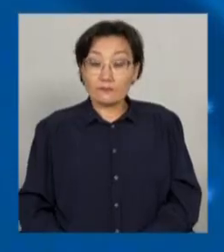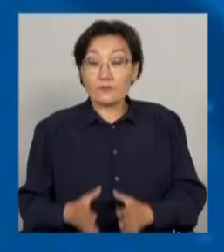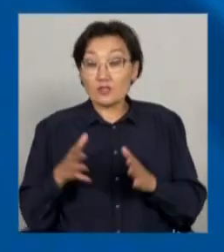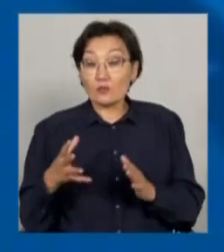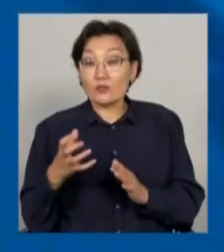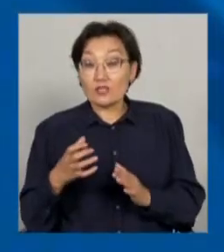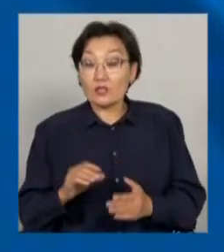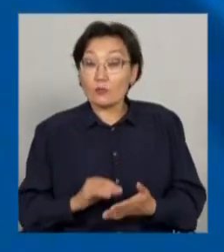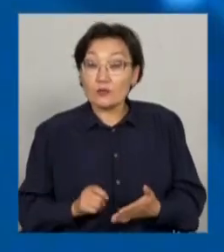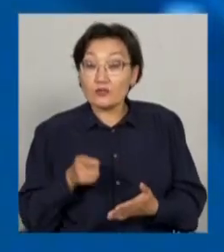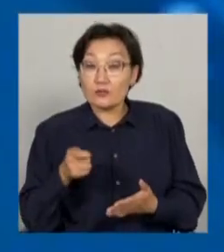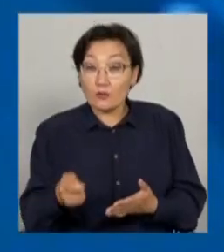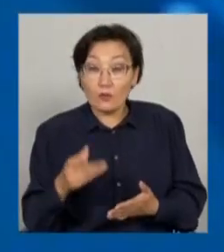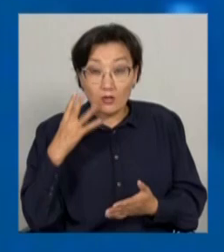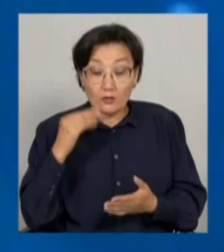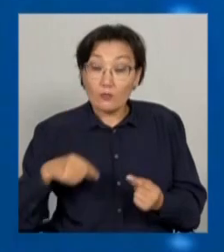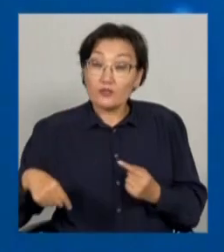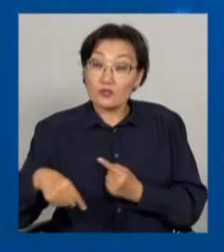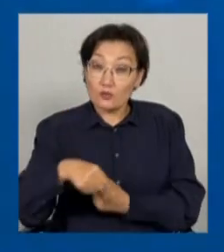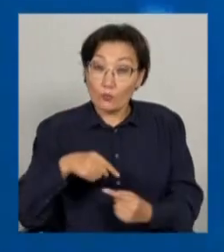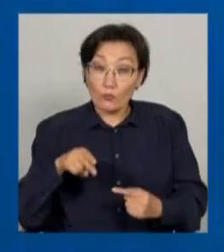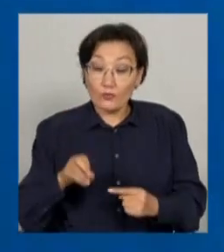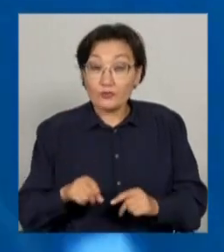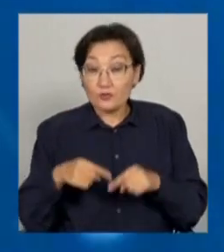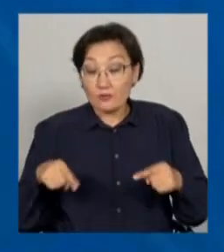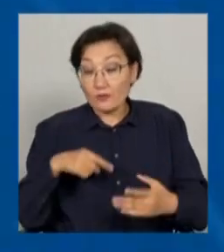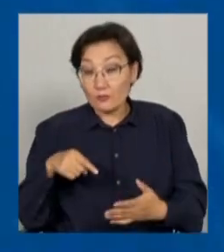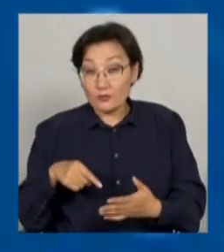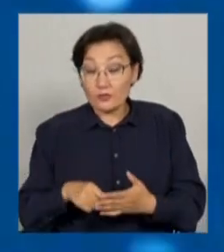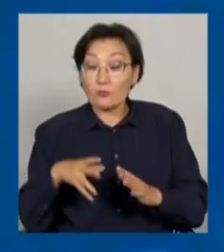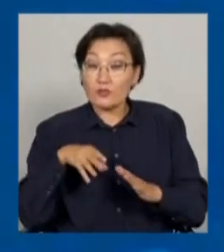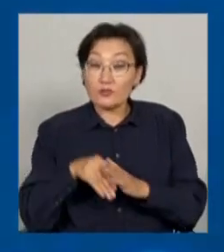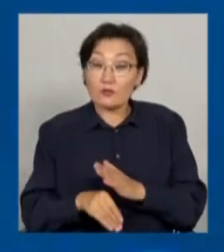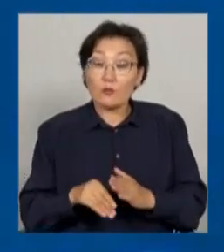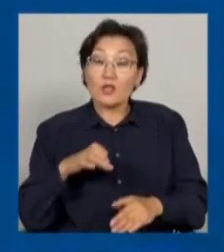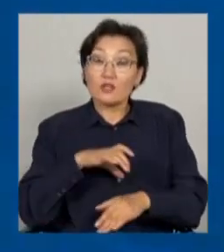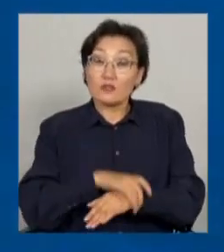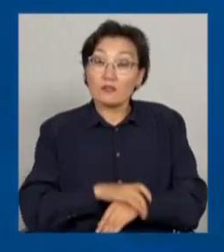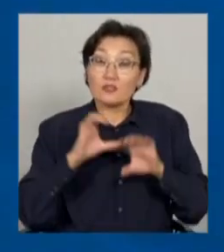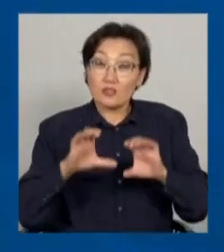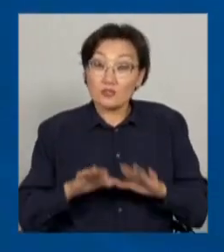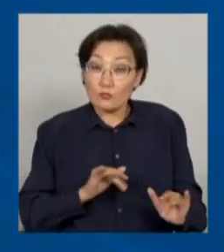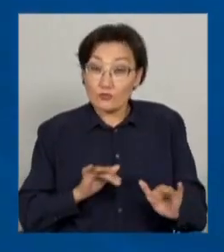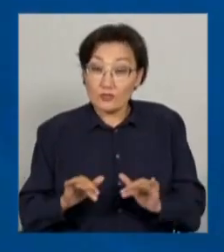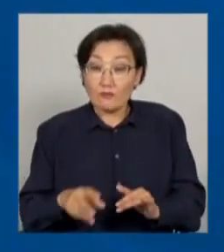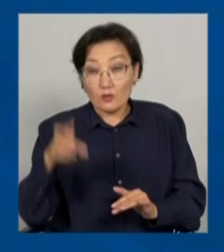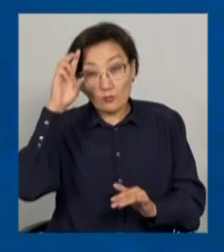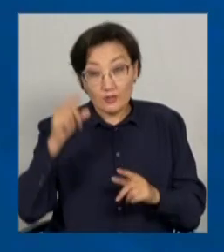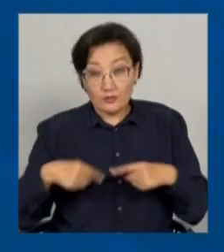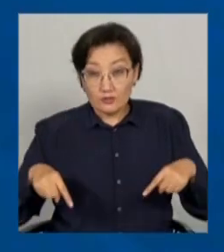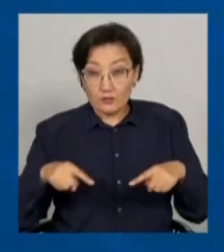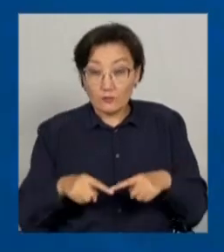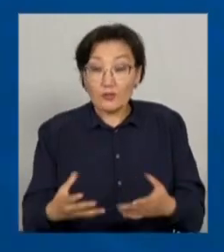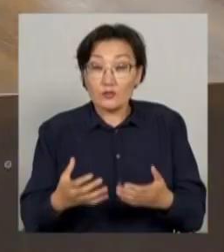Более 500 обращений от алматинских бизнесменов по различным вопросам, в том числе и по фактам незаконных действий госорганов,